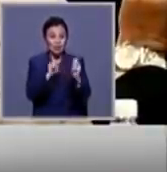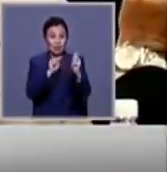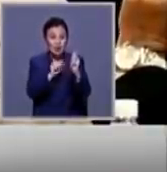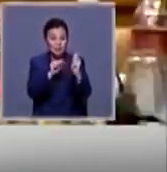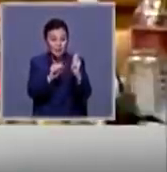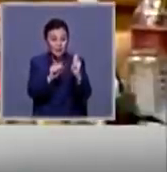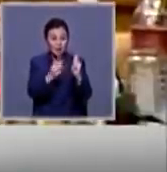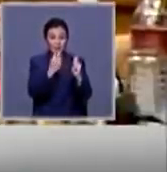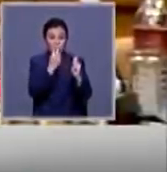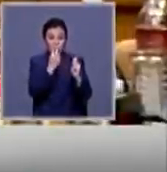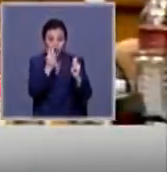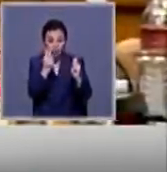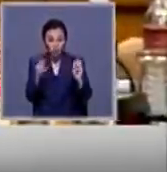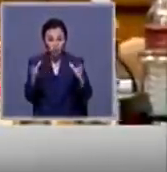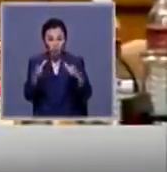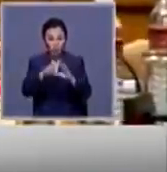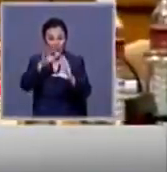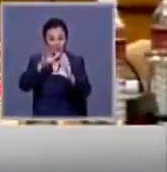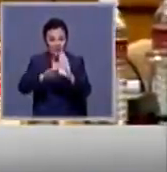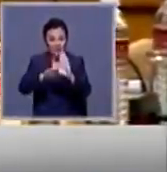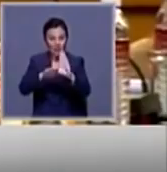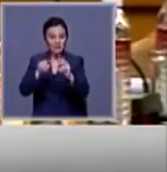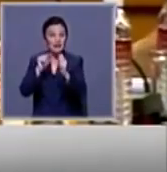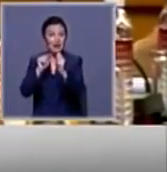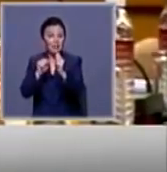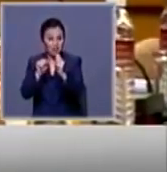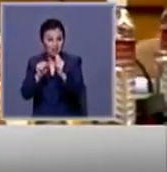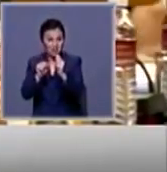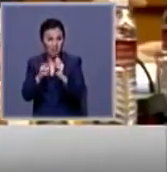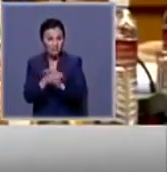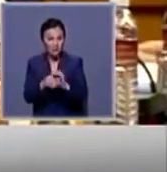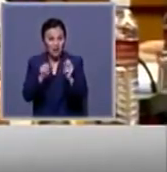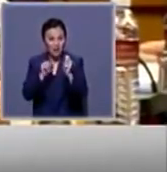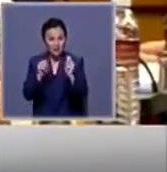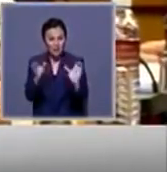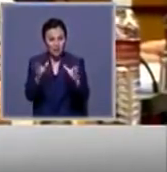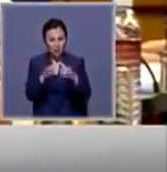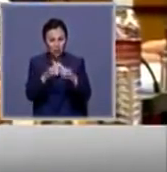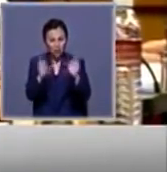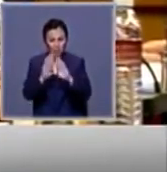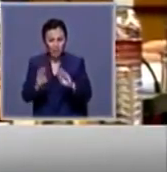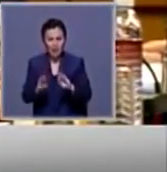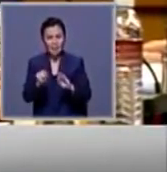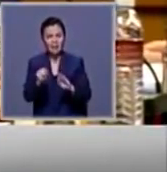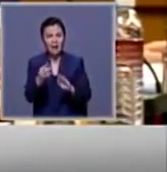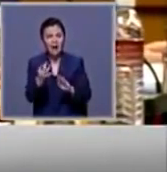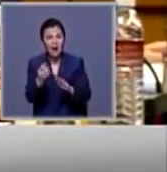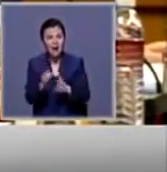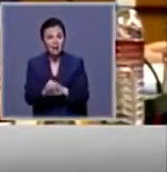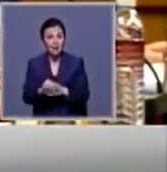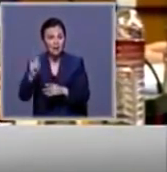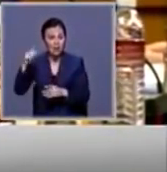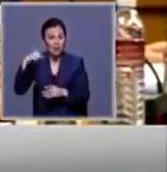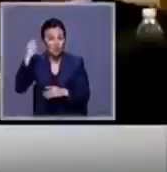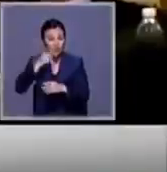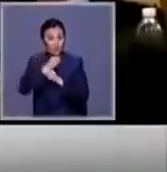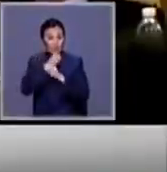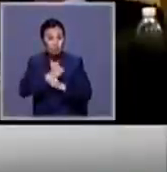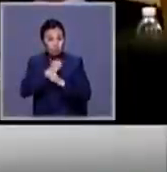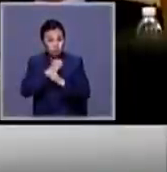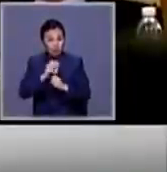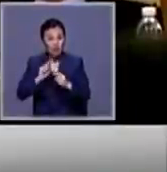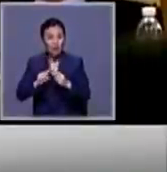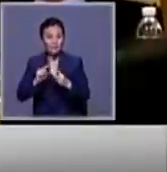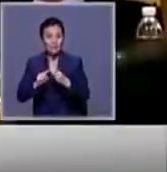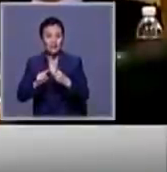ระดับ 10กลุ่มเนี่ยต้องไปสมัครที่อำเภอ ค่ะ นะคุณเป็นอยู่กลุ่มไหนล่ะนะกลุ่มสตรีผู้สูงอายุก็ไปสมัครที่อ